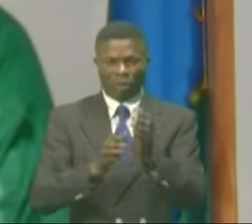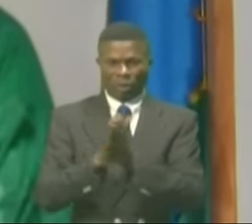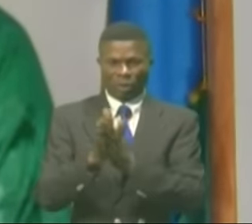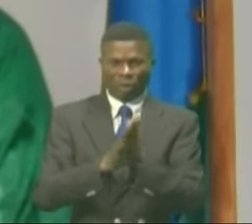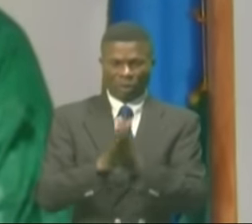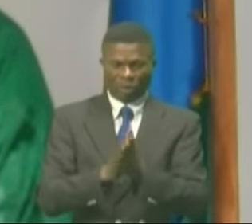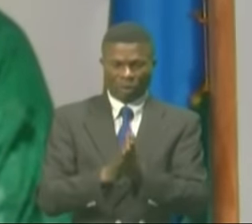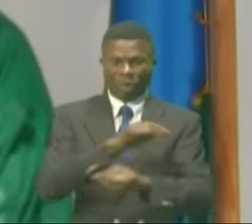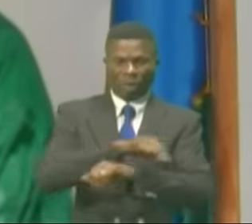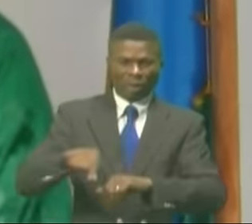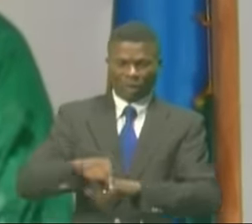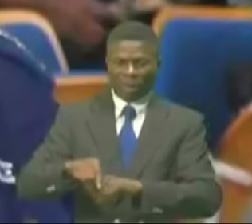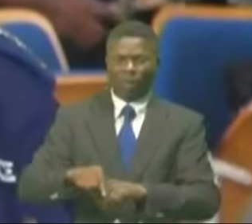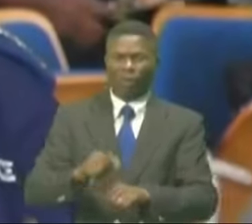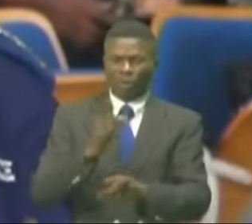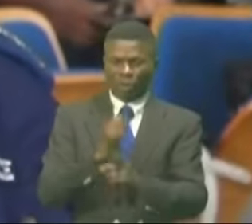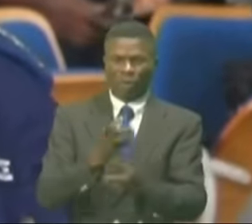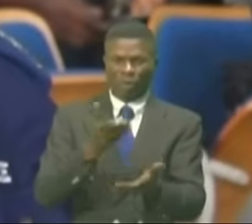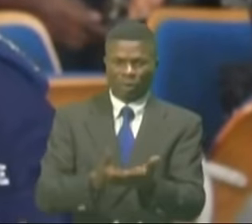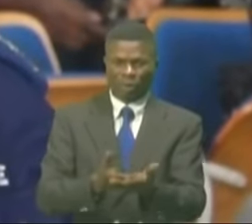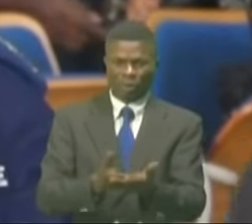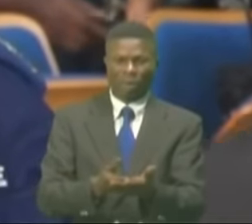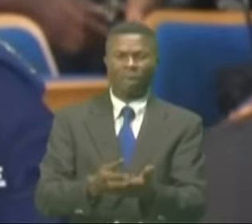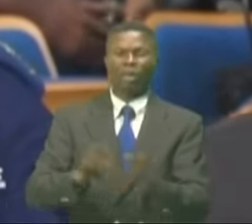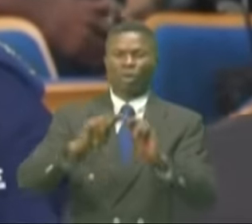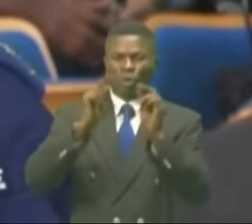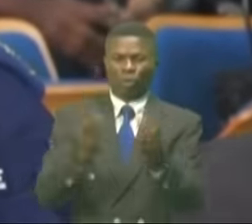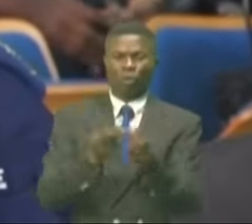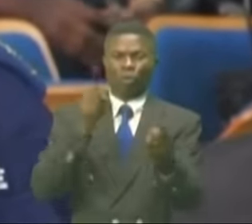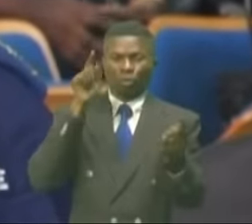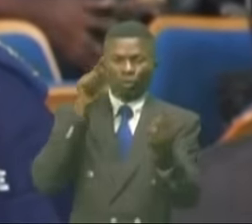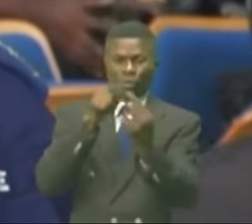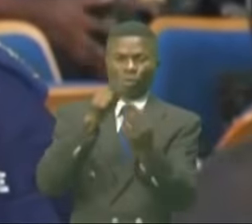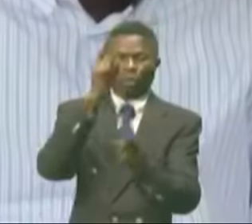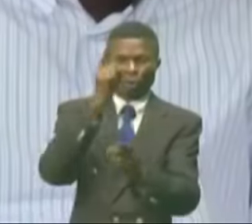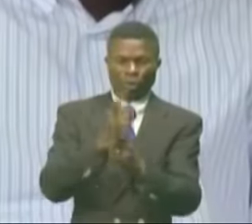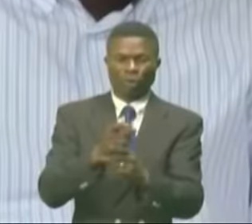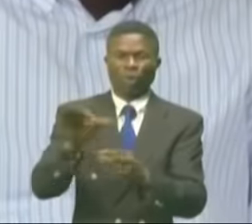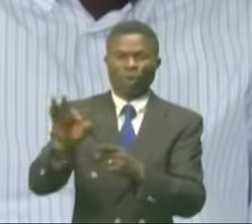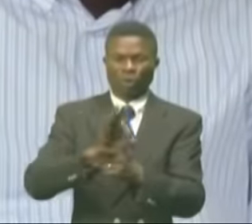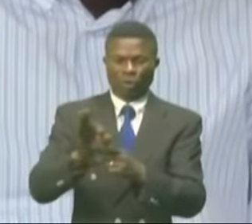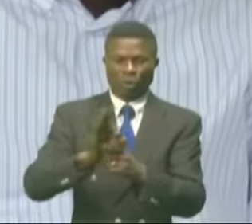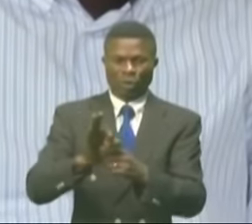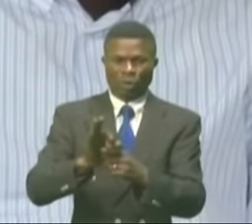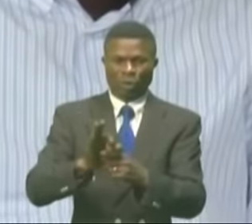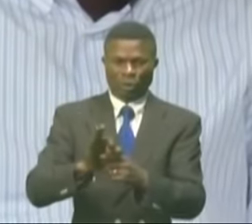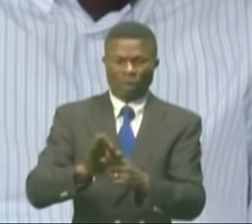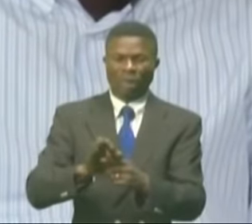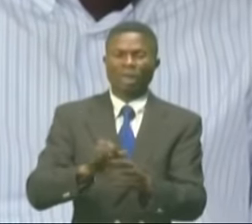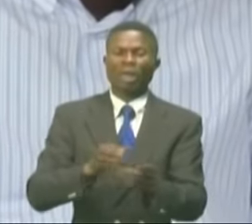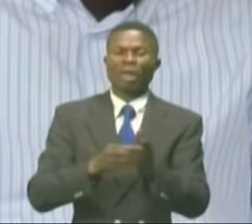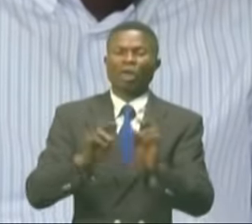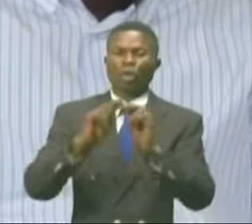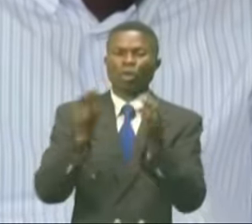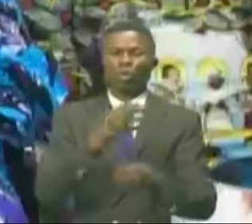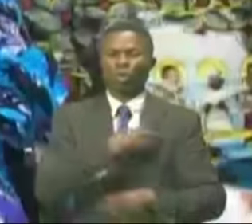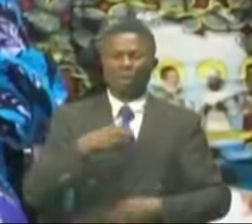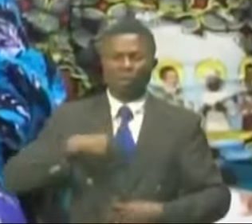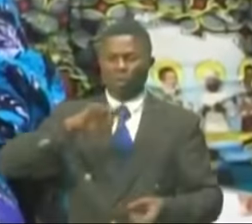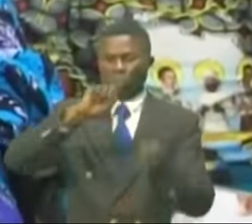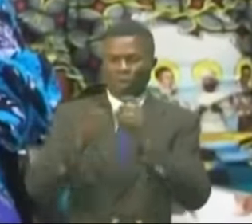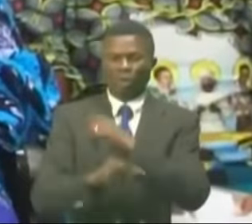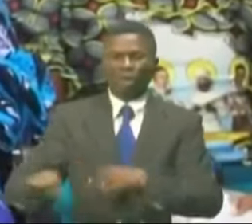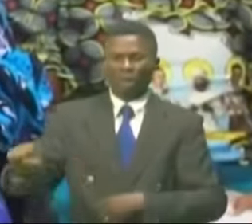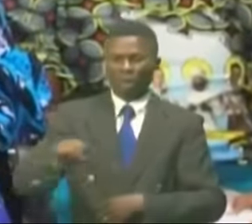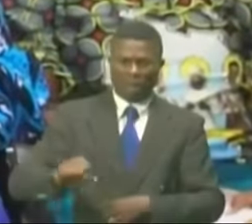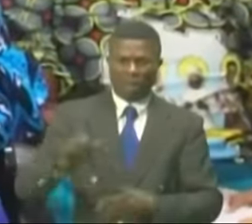leurs institutions respectives, c'est parmi les objectifs de cet atelier sur le mentorat des femmes dans la réforme du